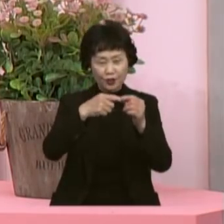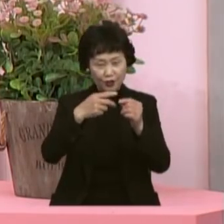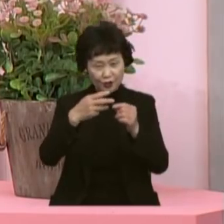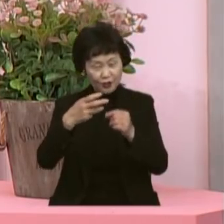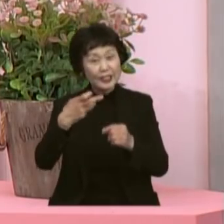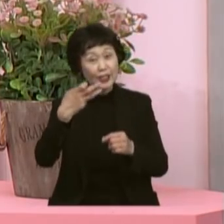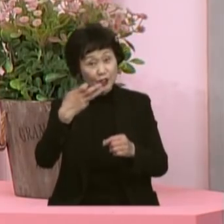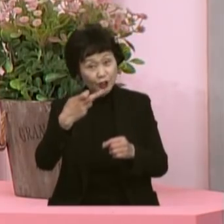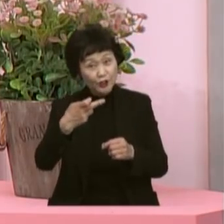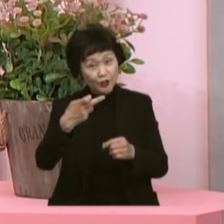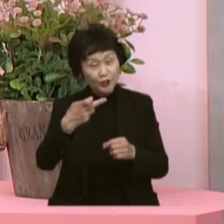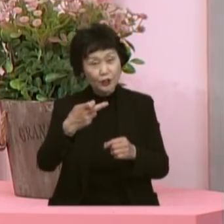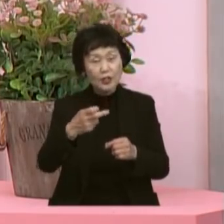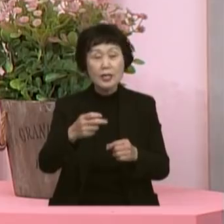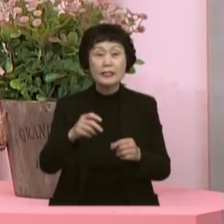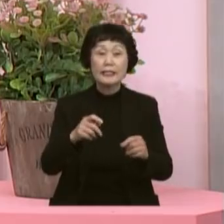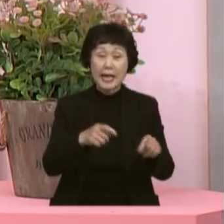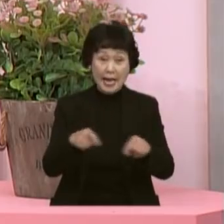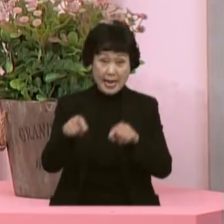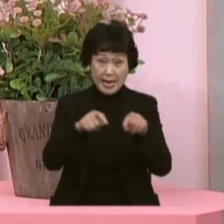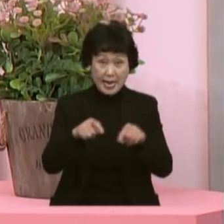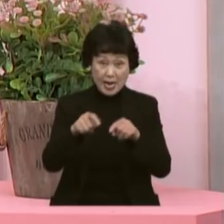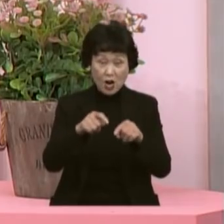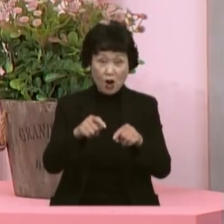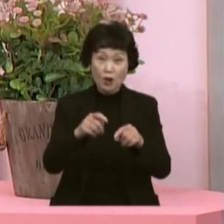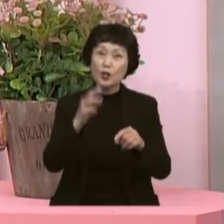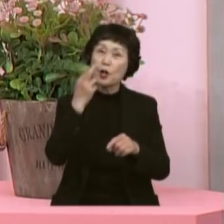제가 레코딩을 미국에서 전 그동안 해왔잖아요. 네.